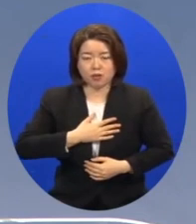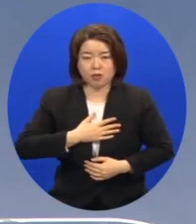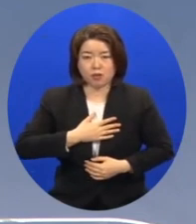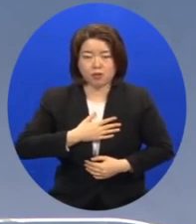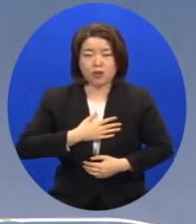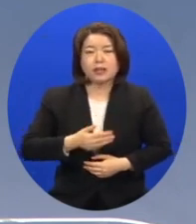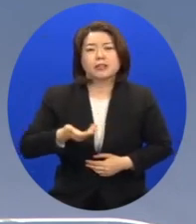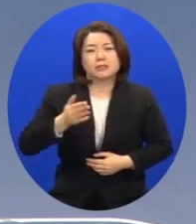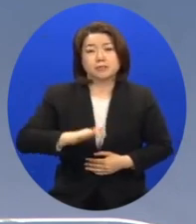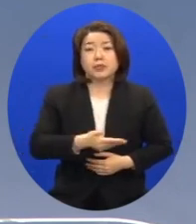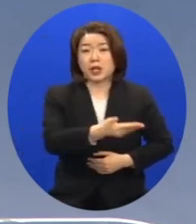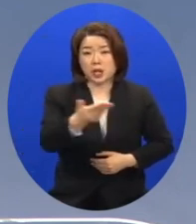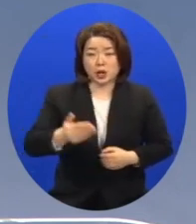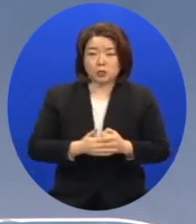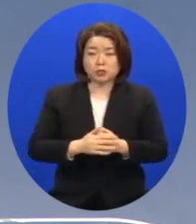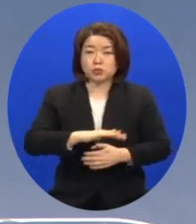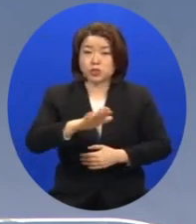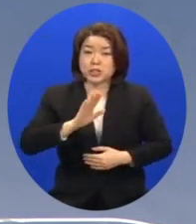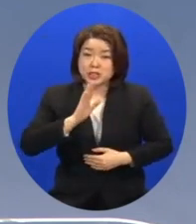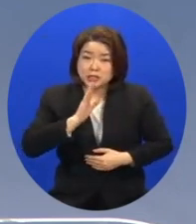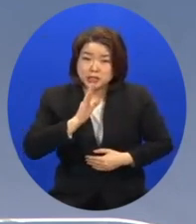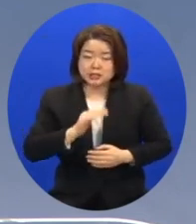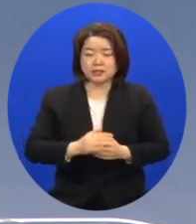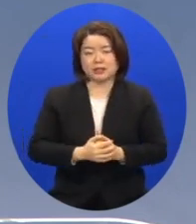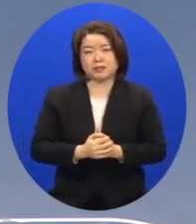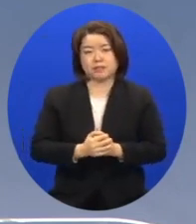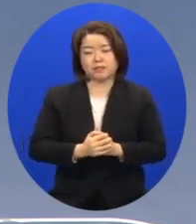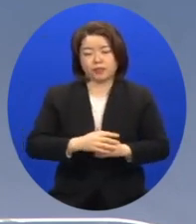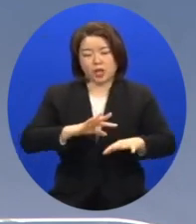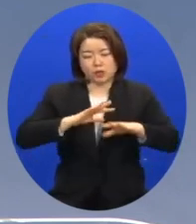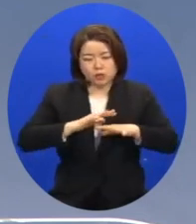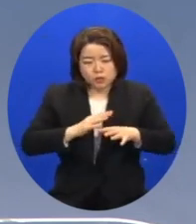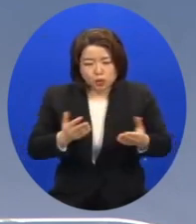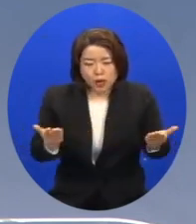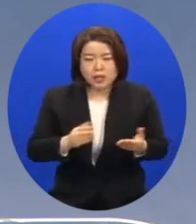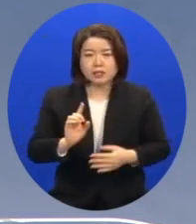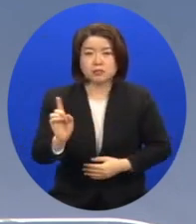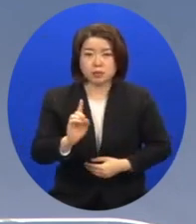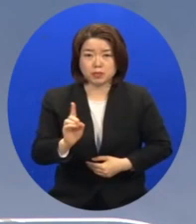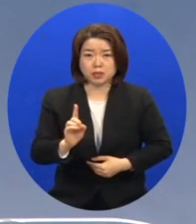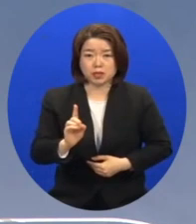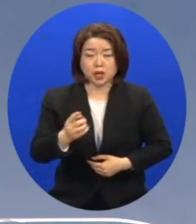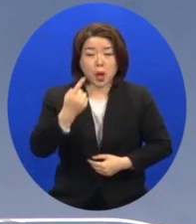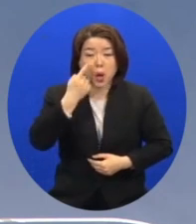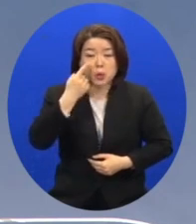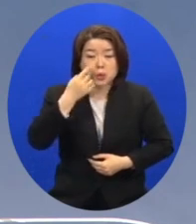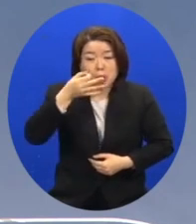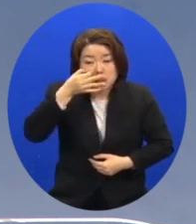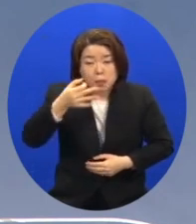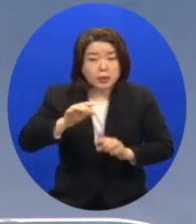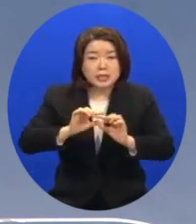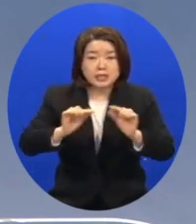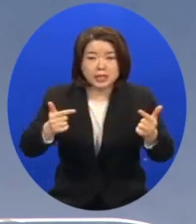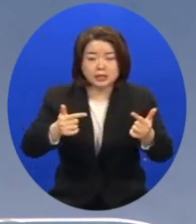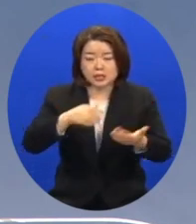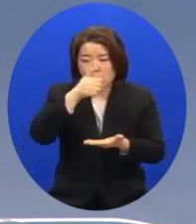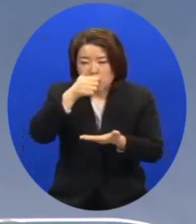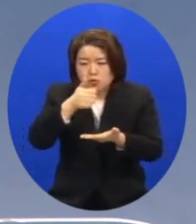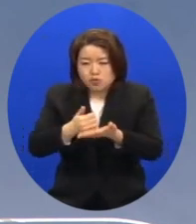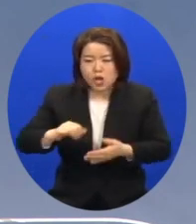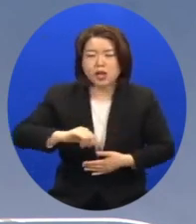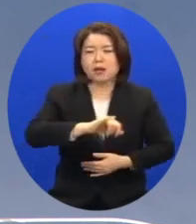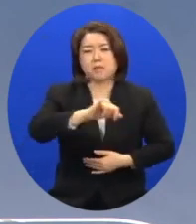그런데 여러분 우리가 진짜 정말 두려워해야 할 것은 눈에 보이지 않는 죄 바이러스